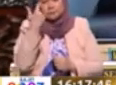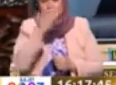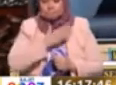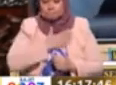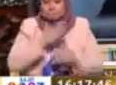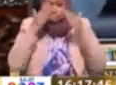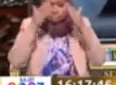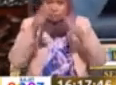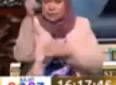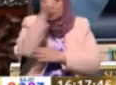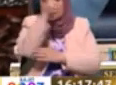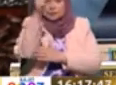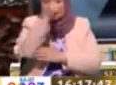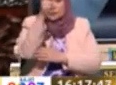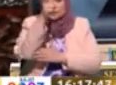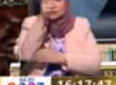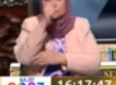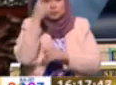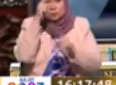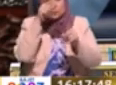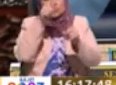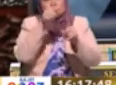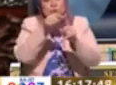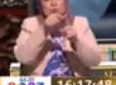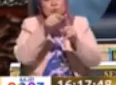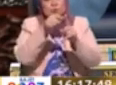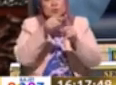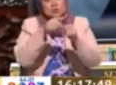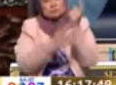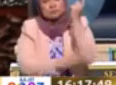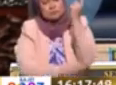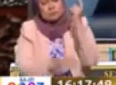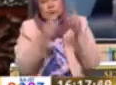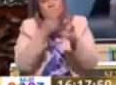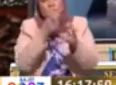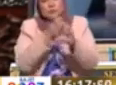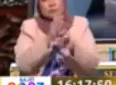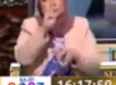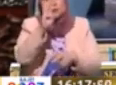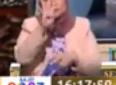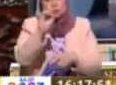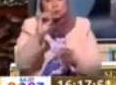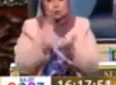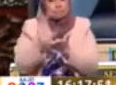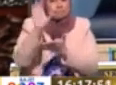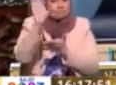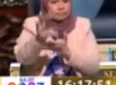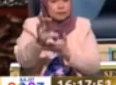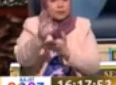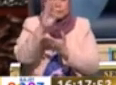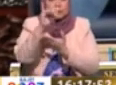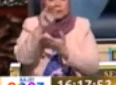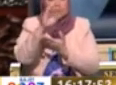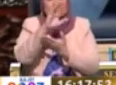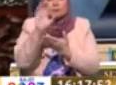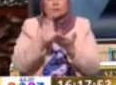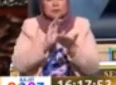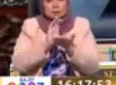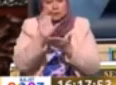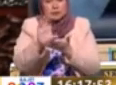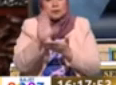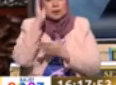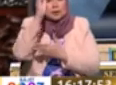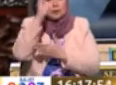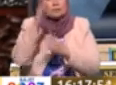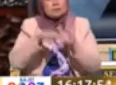Atas keprihatinan kerajaan kepada golongan susah dan B40, bantuan tunai di bawah JKM dan BKM untuk tahun